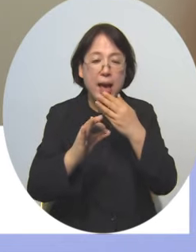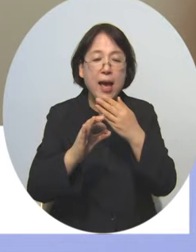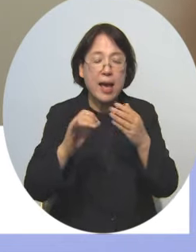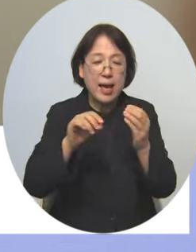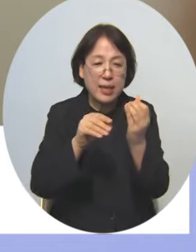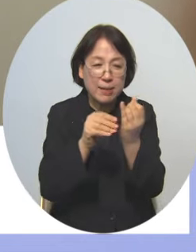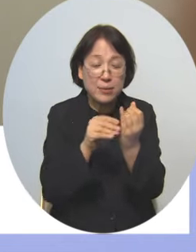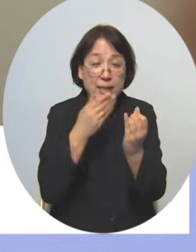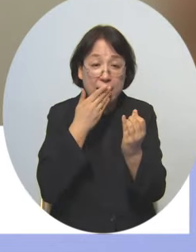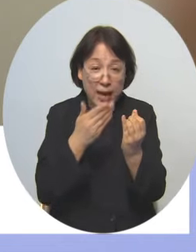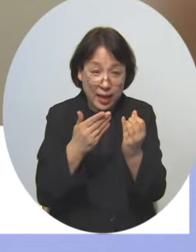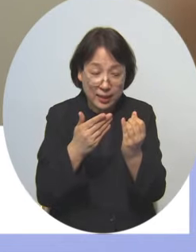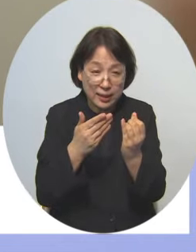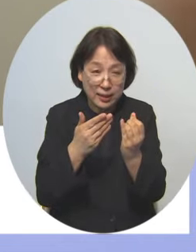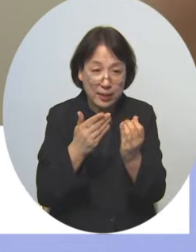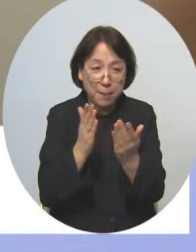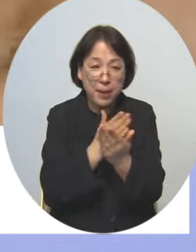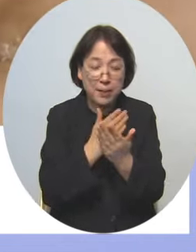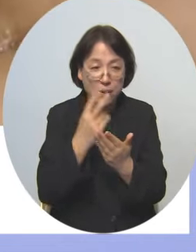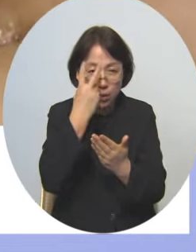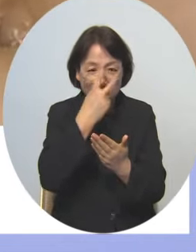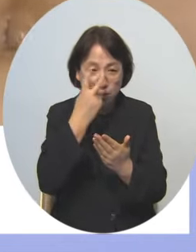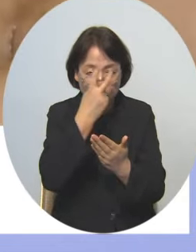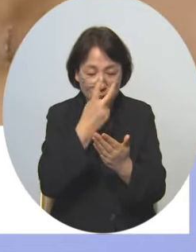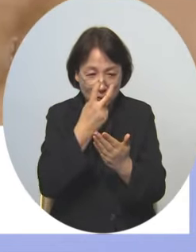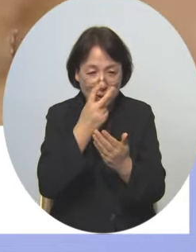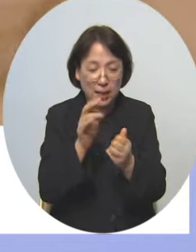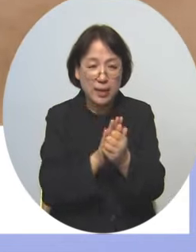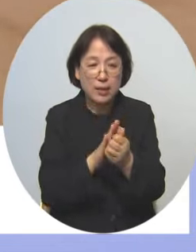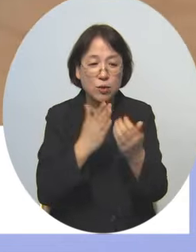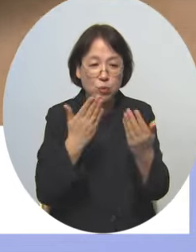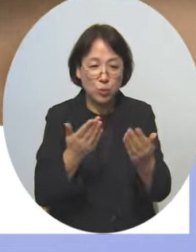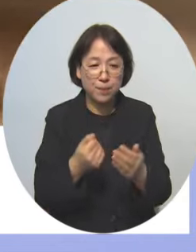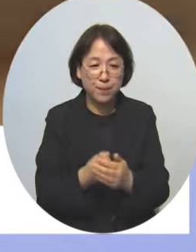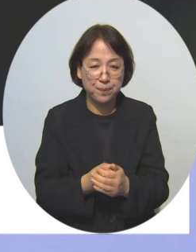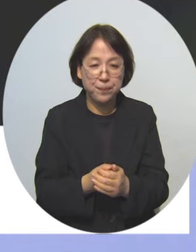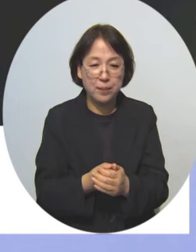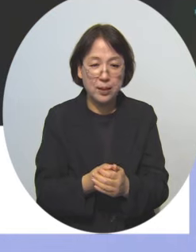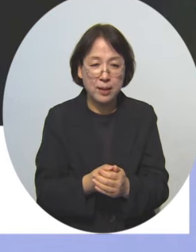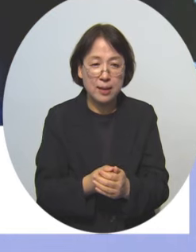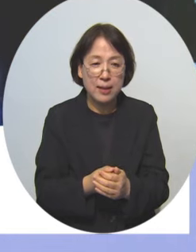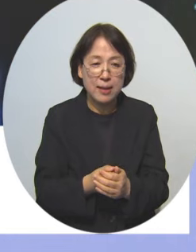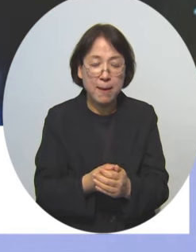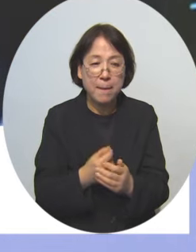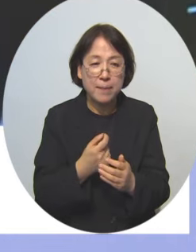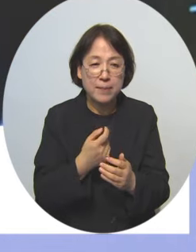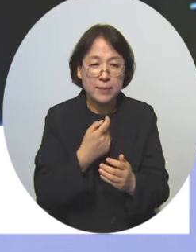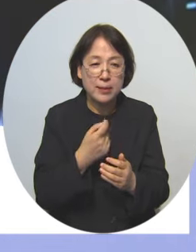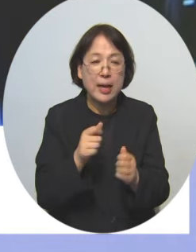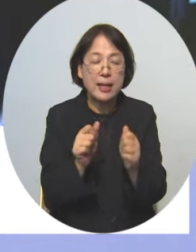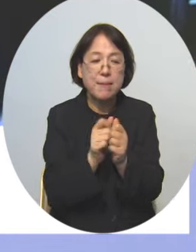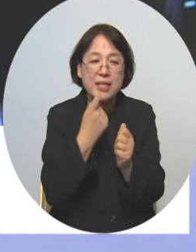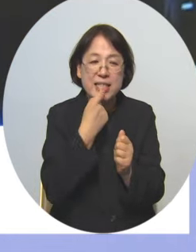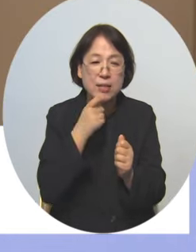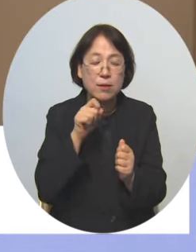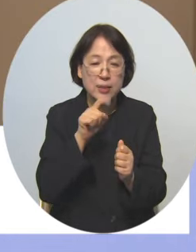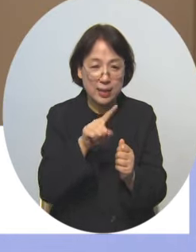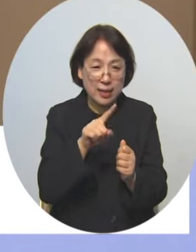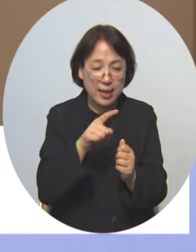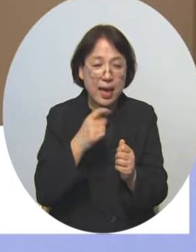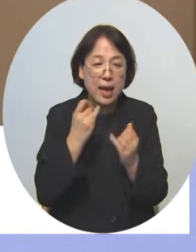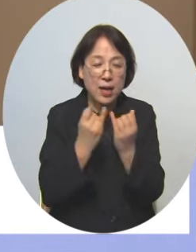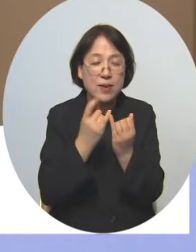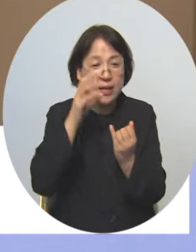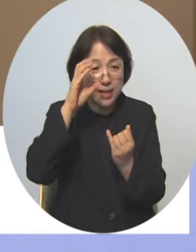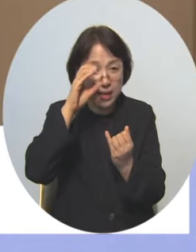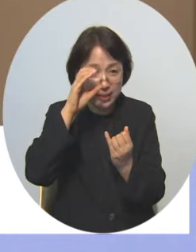시행하고 가임력 보존이 필요한 남녀에게는 생식세포, 그러니까 정자와 난자의 동결 보존비도 지원합니다.